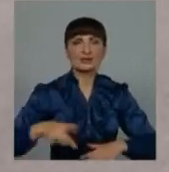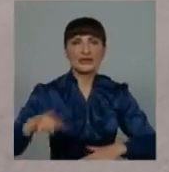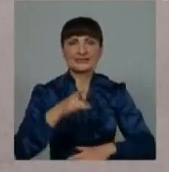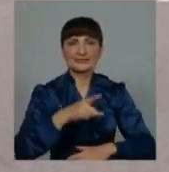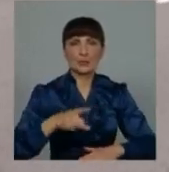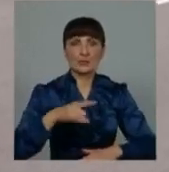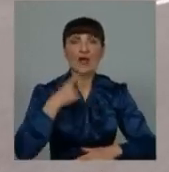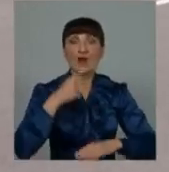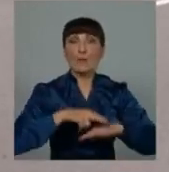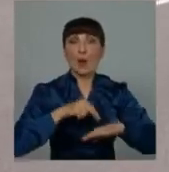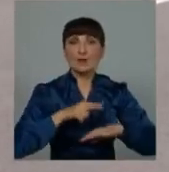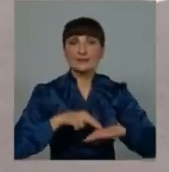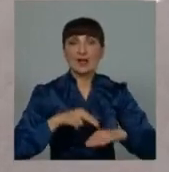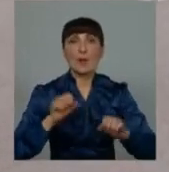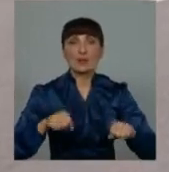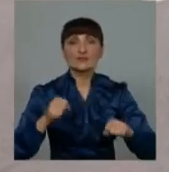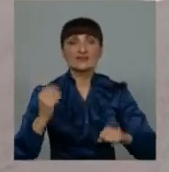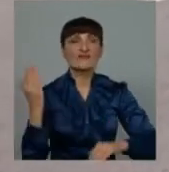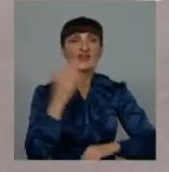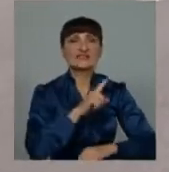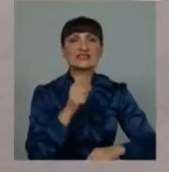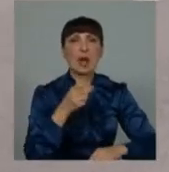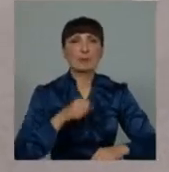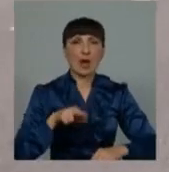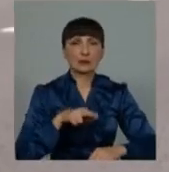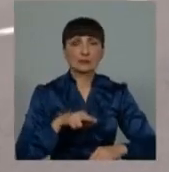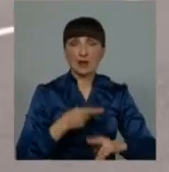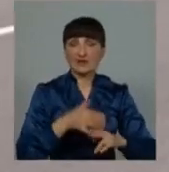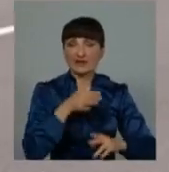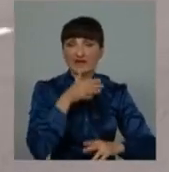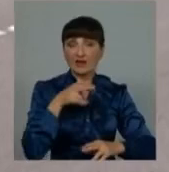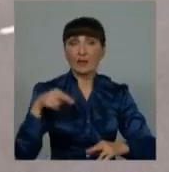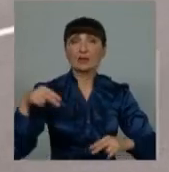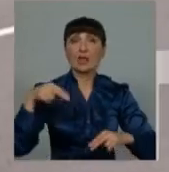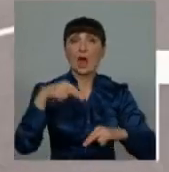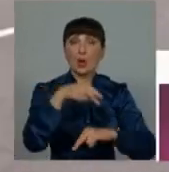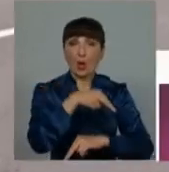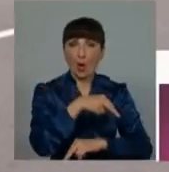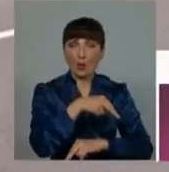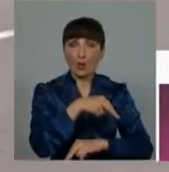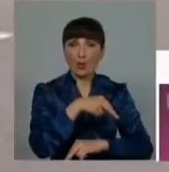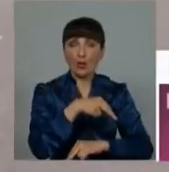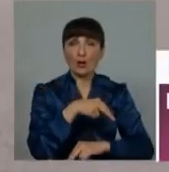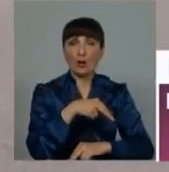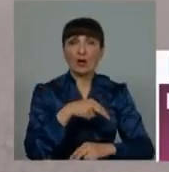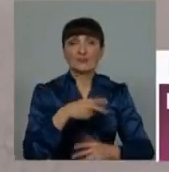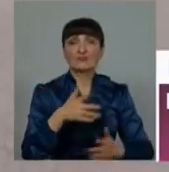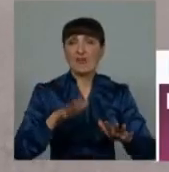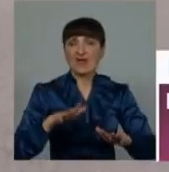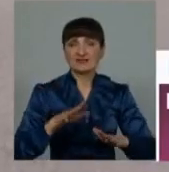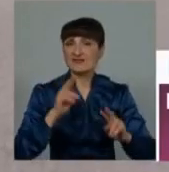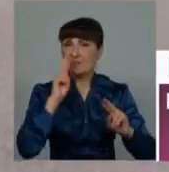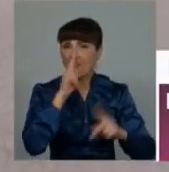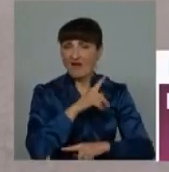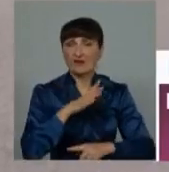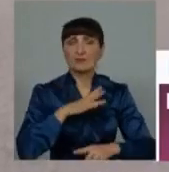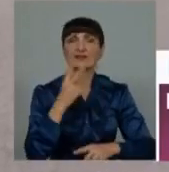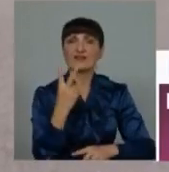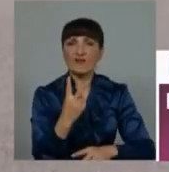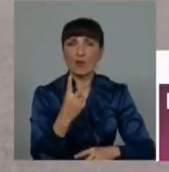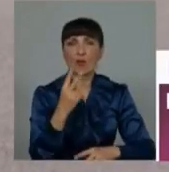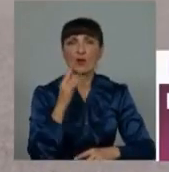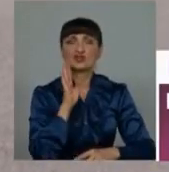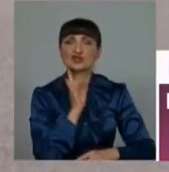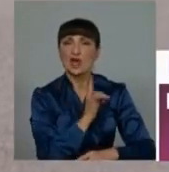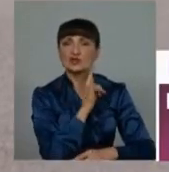словам полицейских, мотоциклист ехал в западном направлении. В это время дорогу, как говорят очевидцы, в неположенном месте переходили двое.